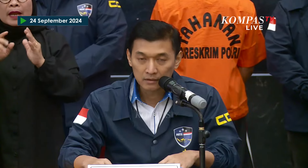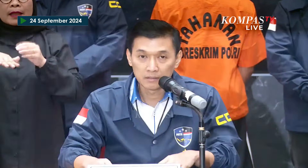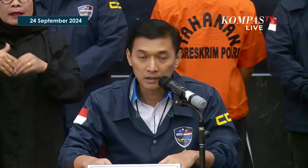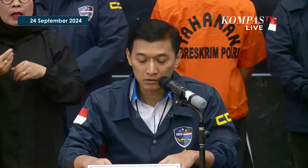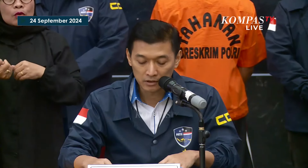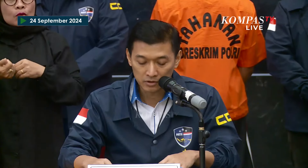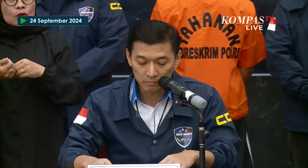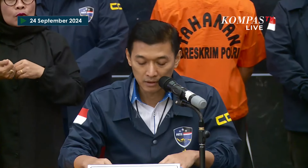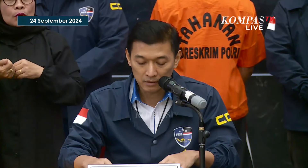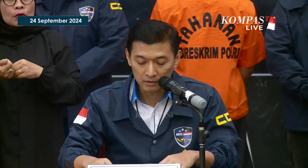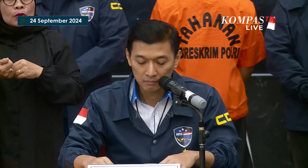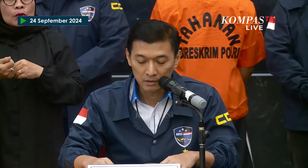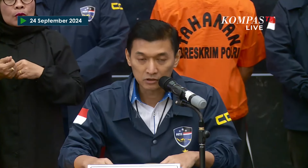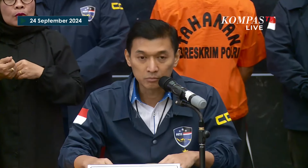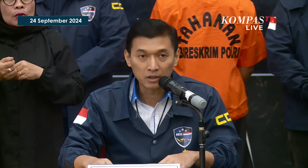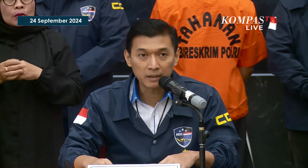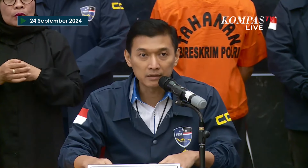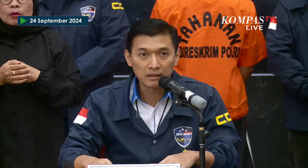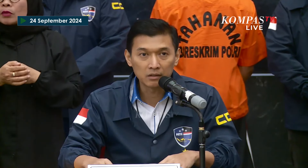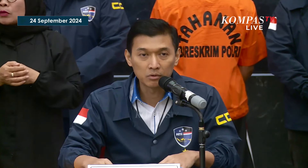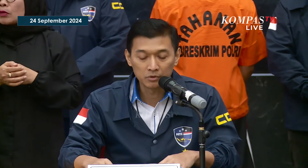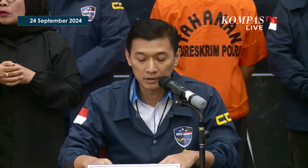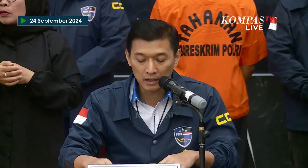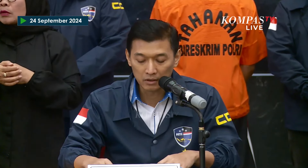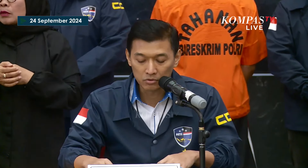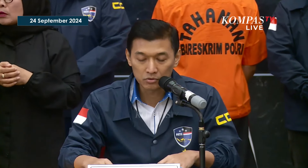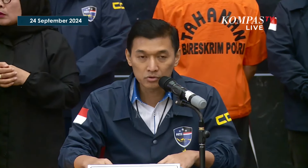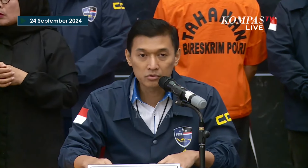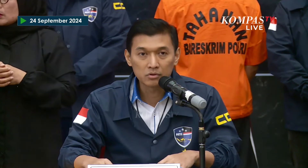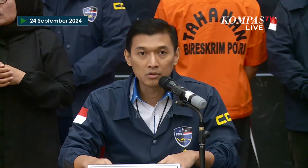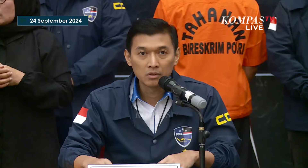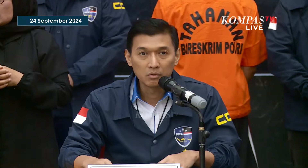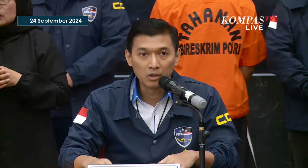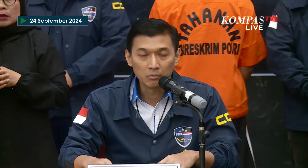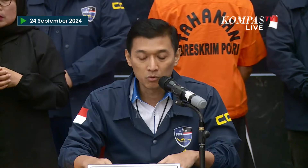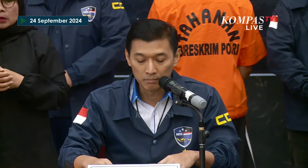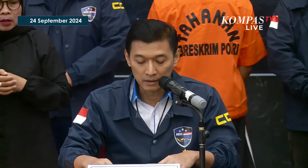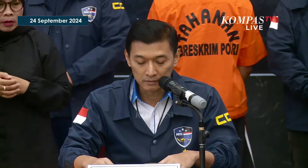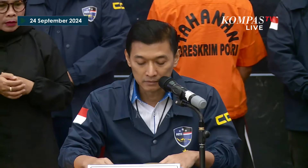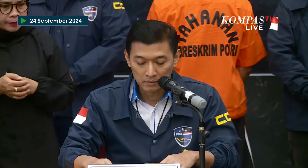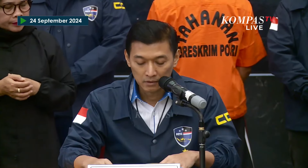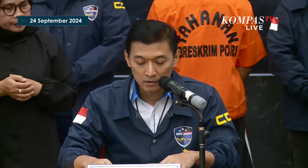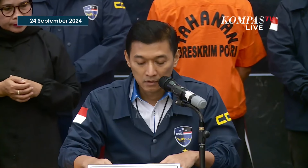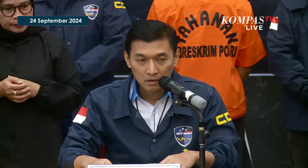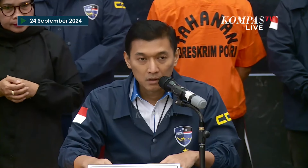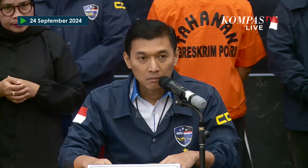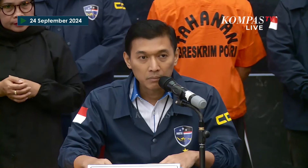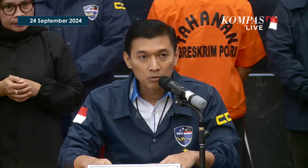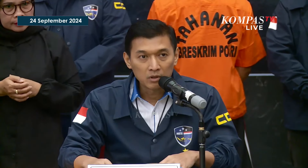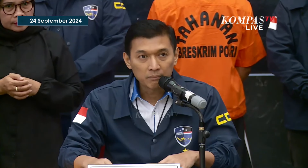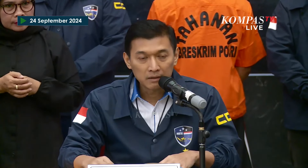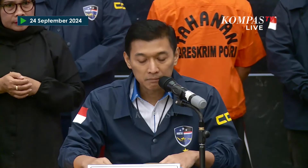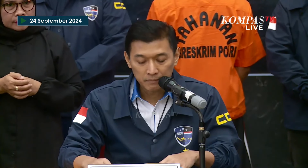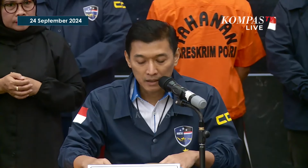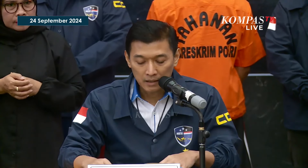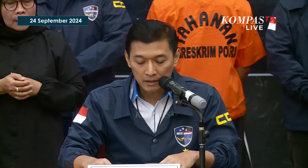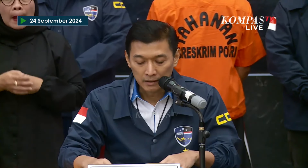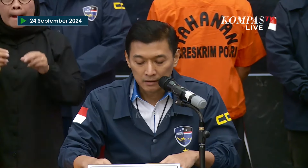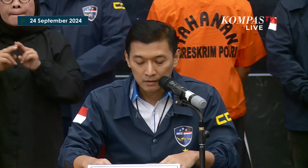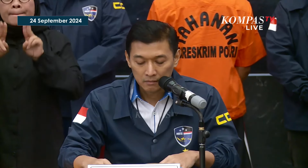A178/2024 Direktorat Siber Bareskrim Polri pada tanggal 23 Agustus 2024.